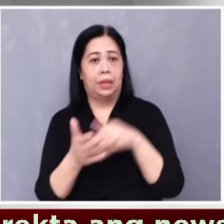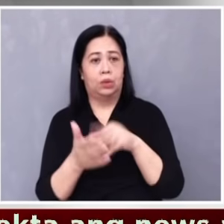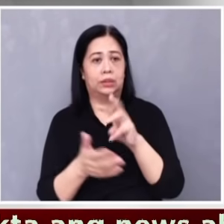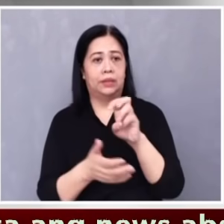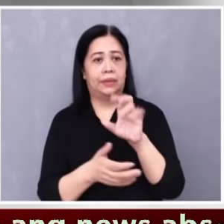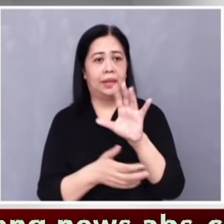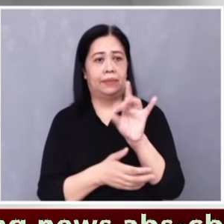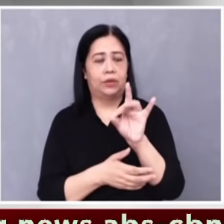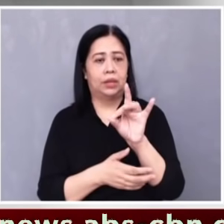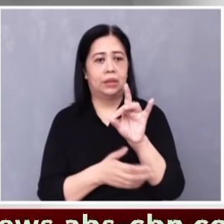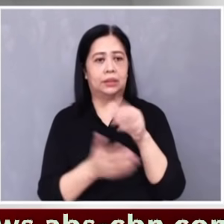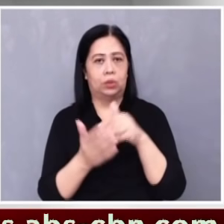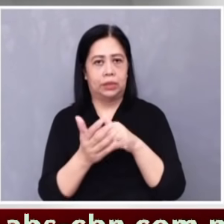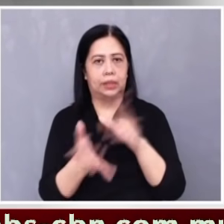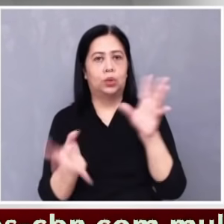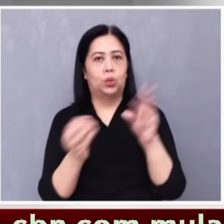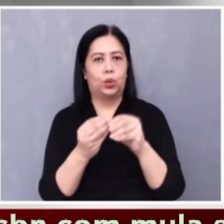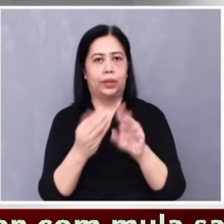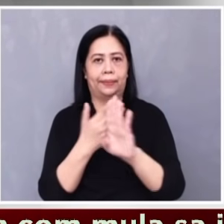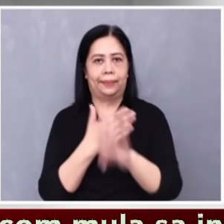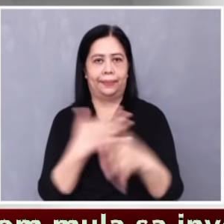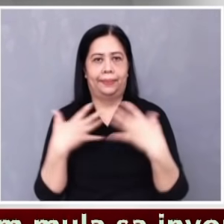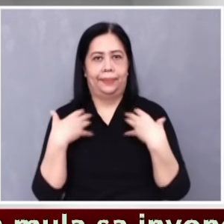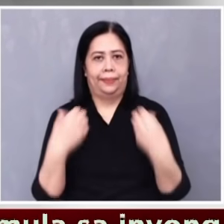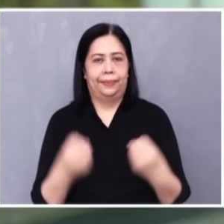2,748,000 total recoveries.